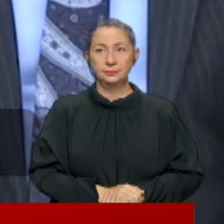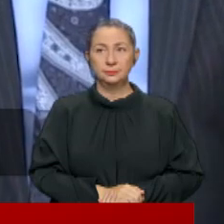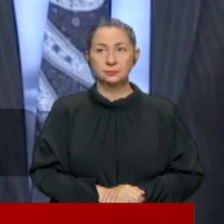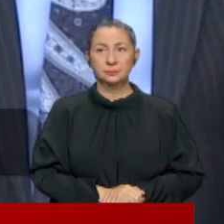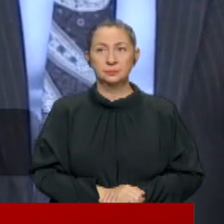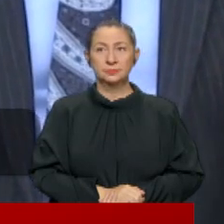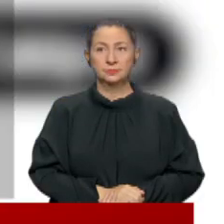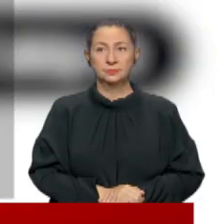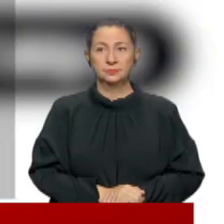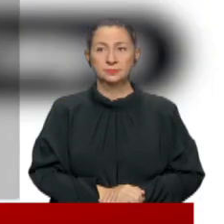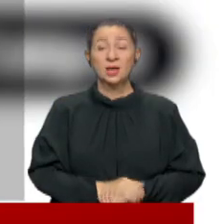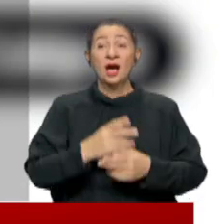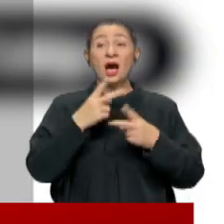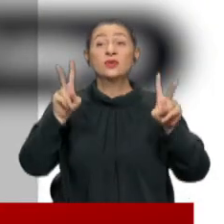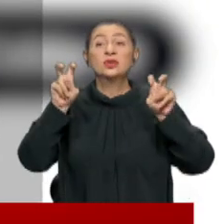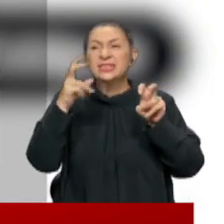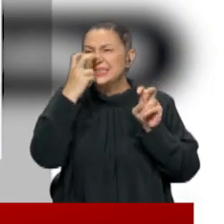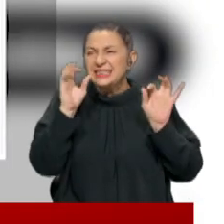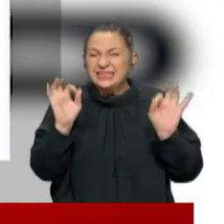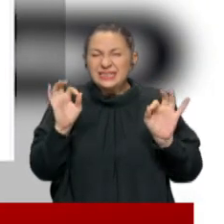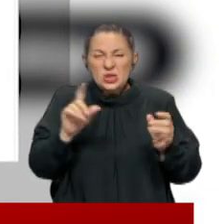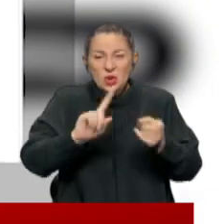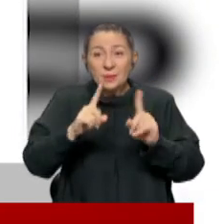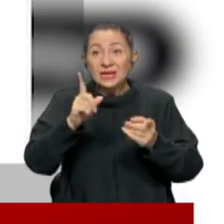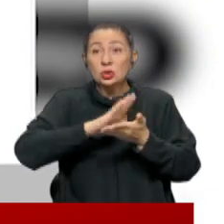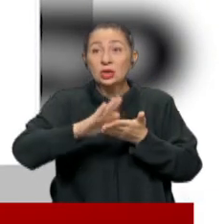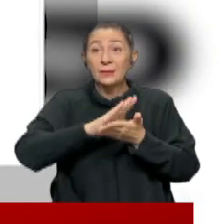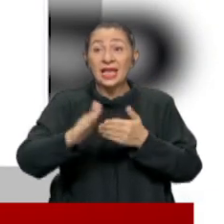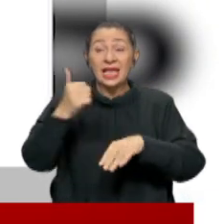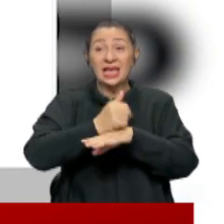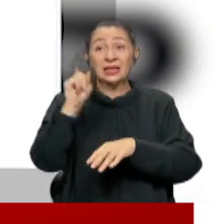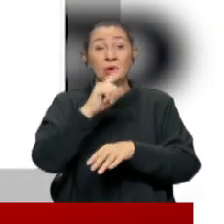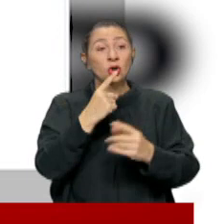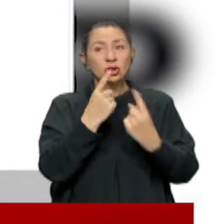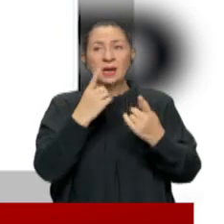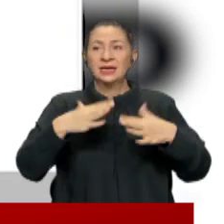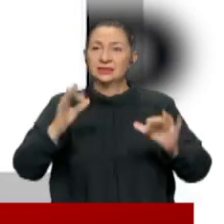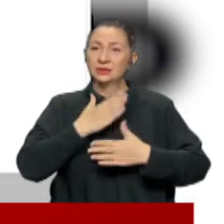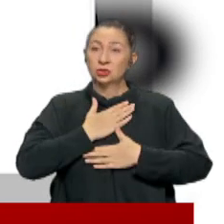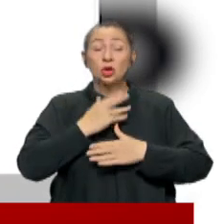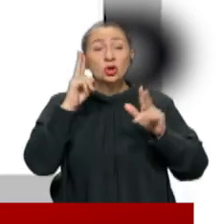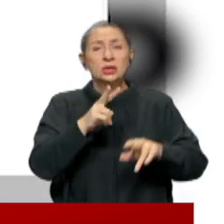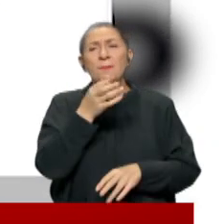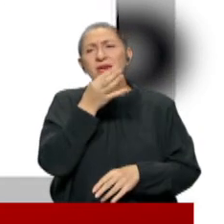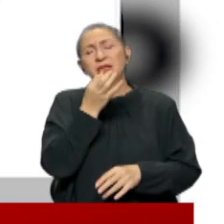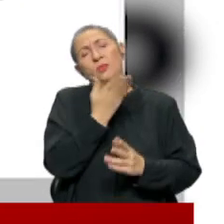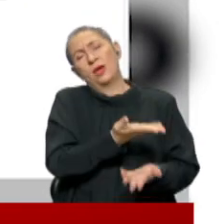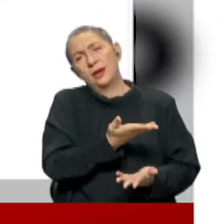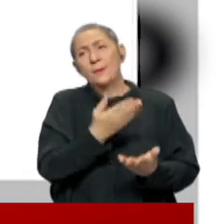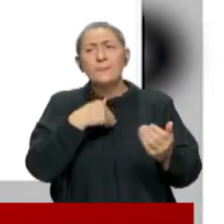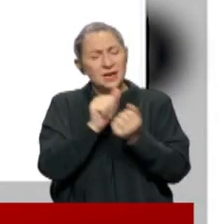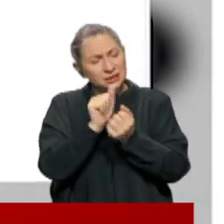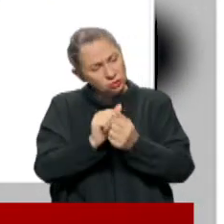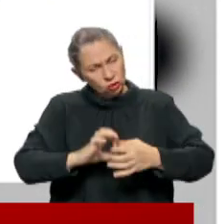söz konusu değil Af konusunda titizlikle yönetilmiş bir düzenlemeyi iktidarla konuşmaya hazırız görüyoruz beceremiyorlar